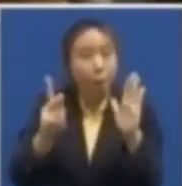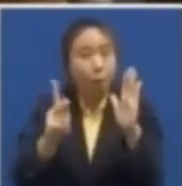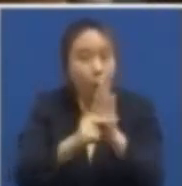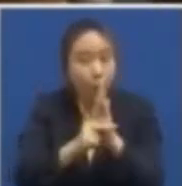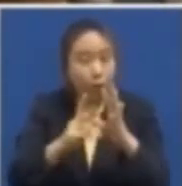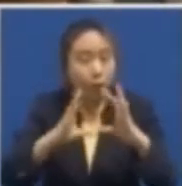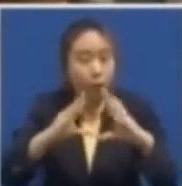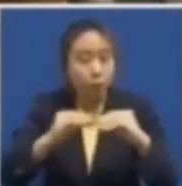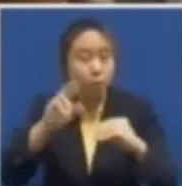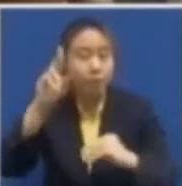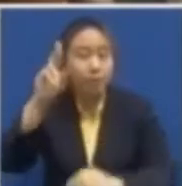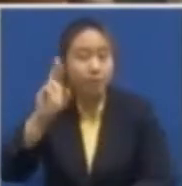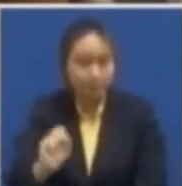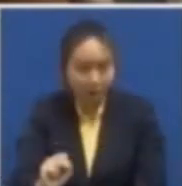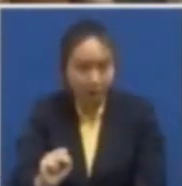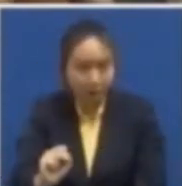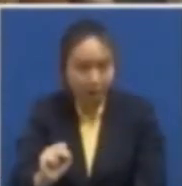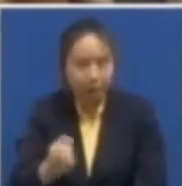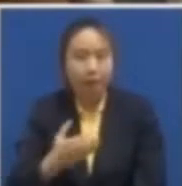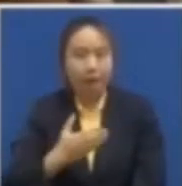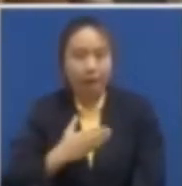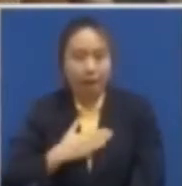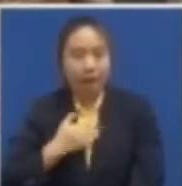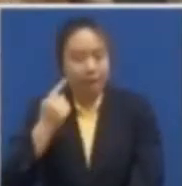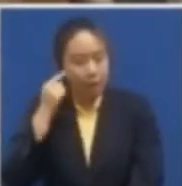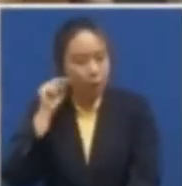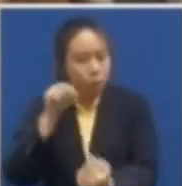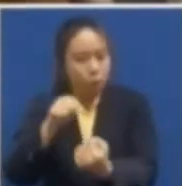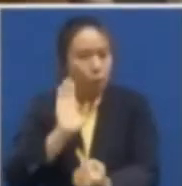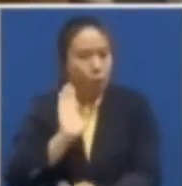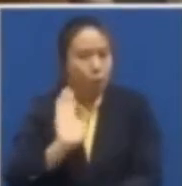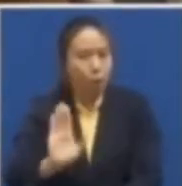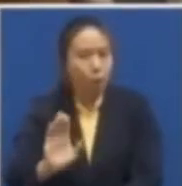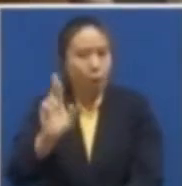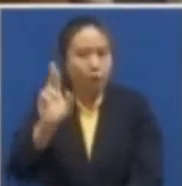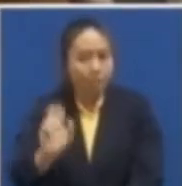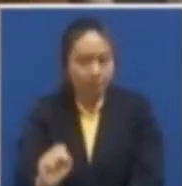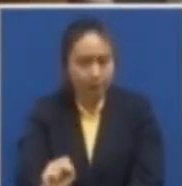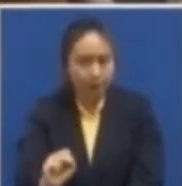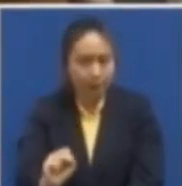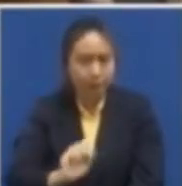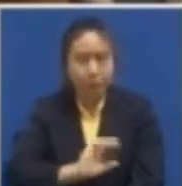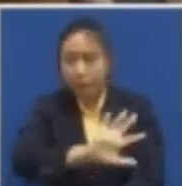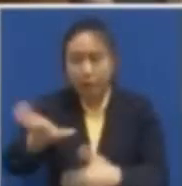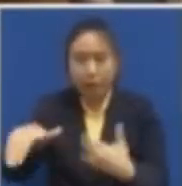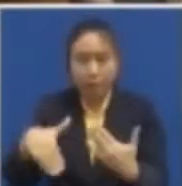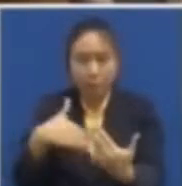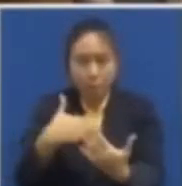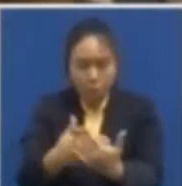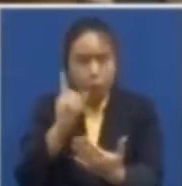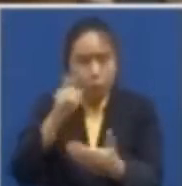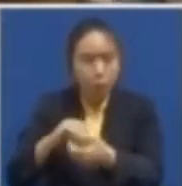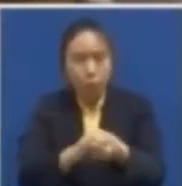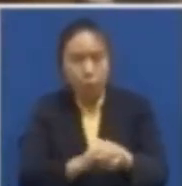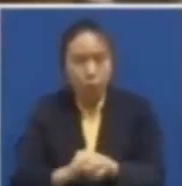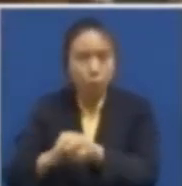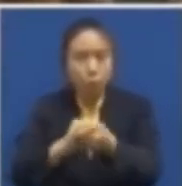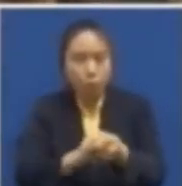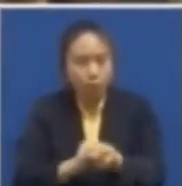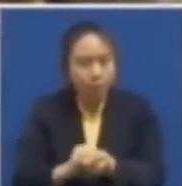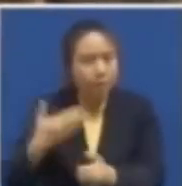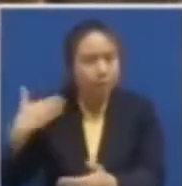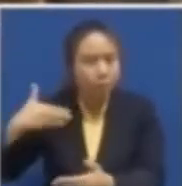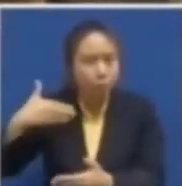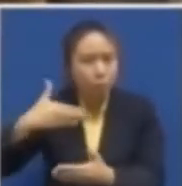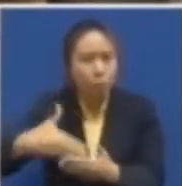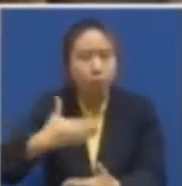าเราถือว่าเป็นเรื่องของสภาที่ทุกฝ่ายก็ให้ความร่วมมือด้วยกันมาตลอดนะ